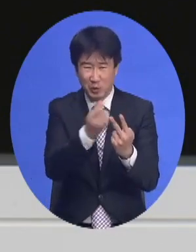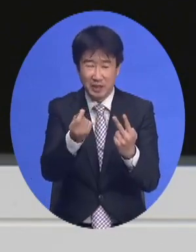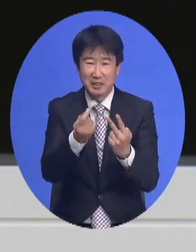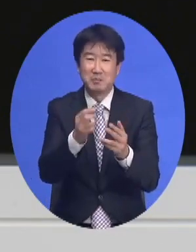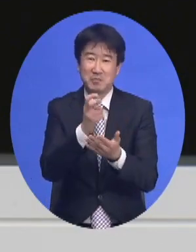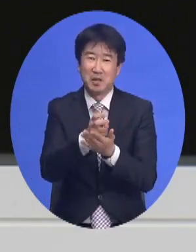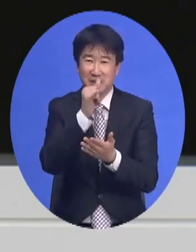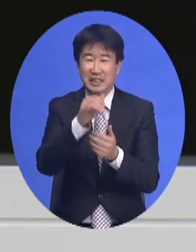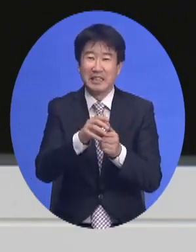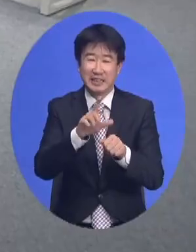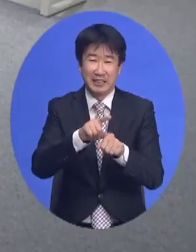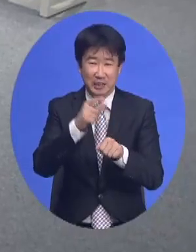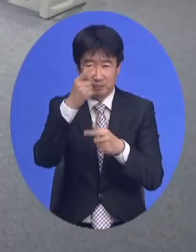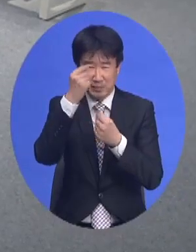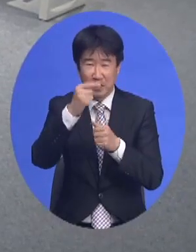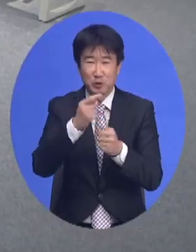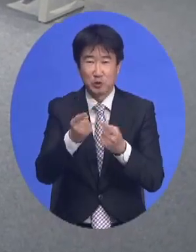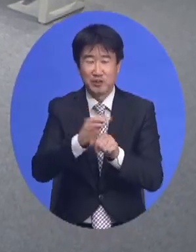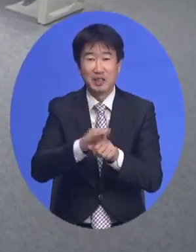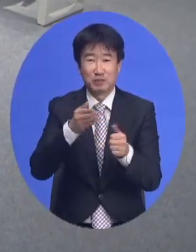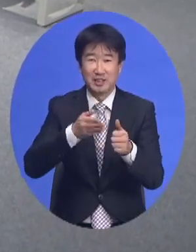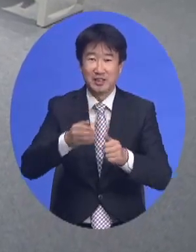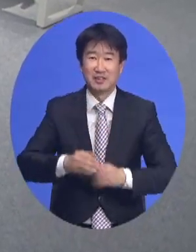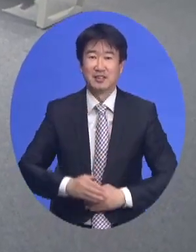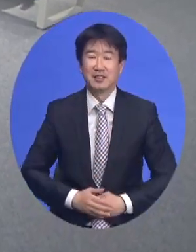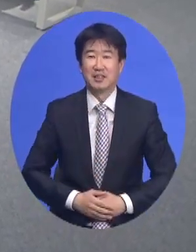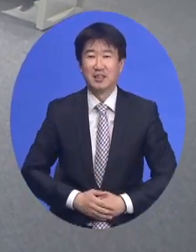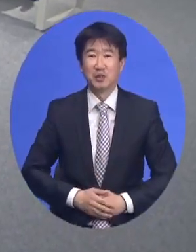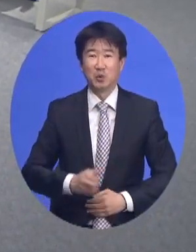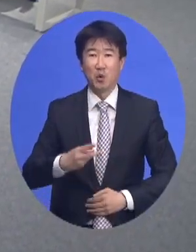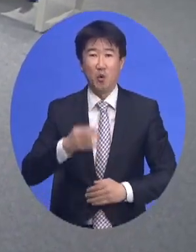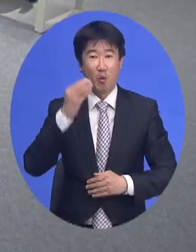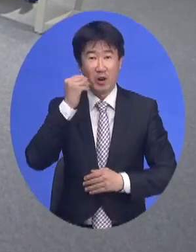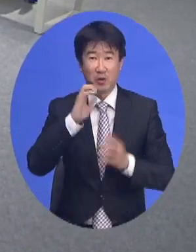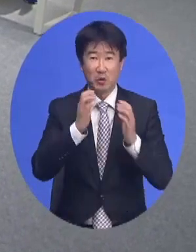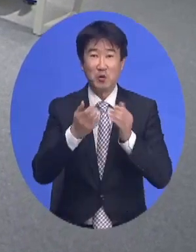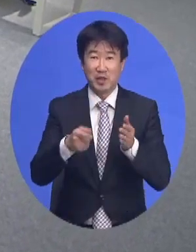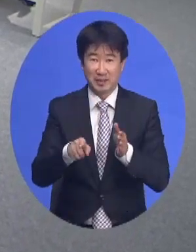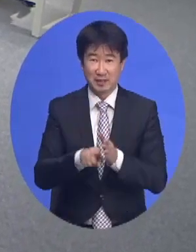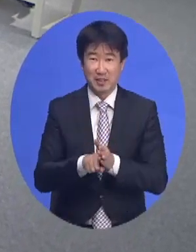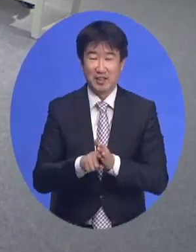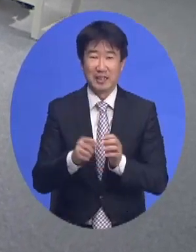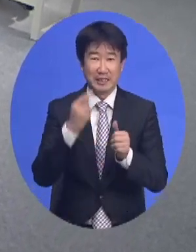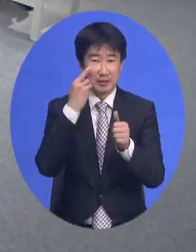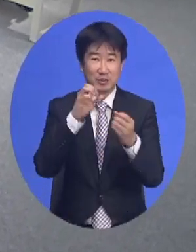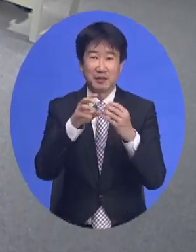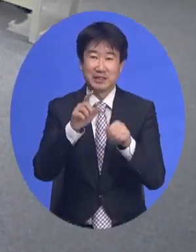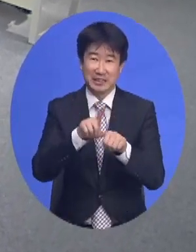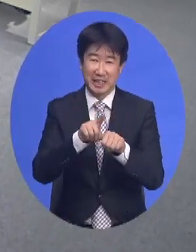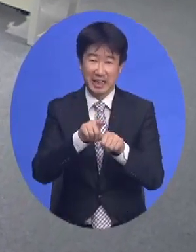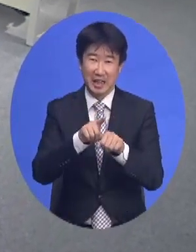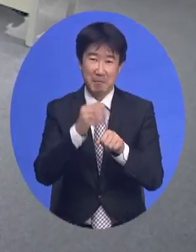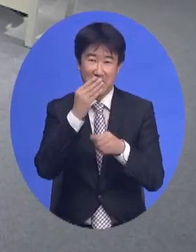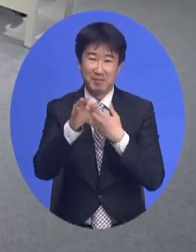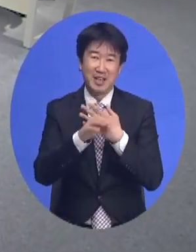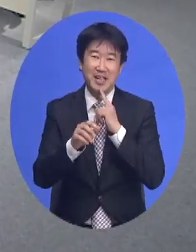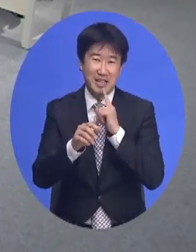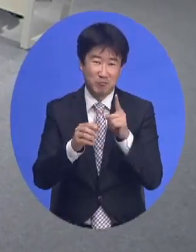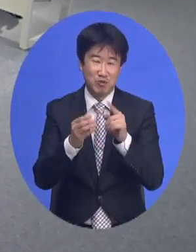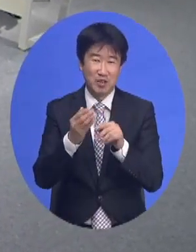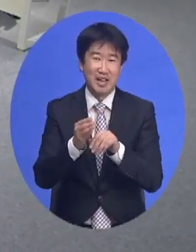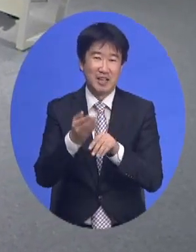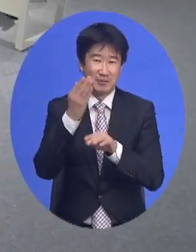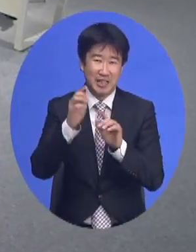규칙이 있고요. 시간 안배를 잘 해주시길 부탁드리겠습니다. 아울러서 원활한 토론을 위해서 질문과 답변 시간은 가능한 1분을